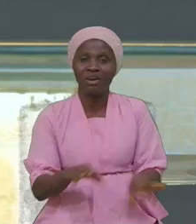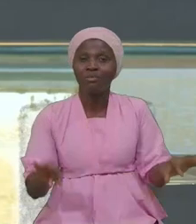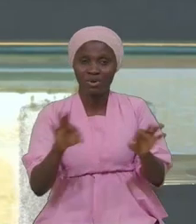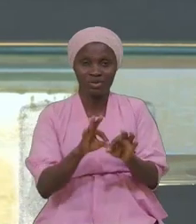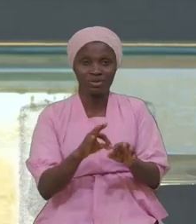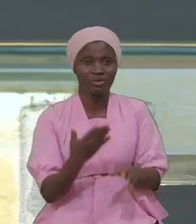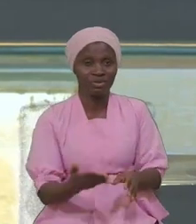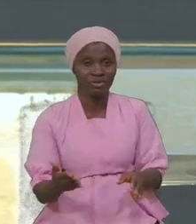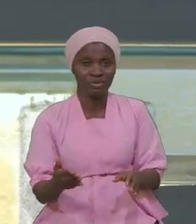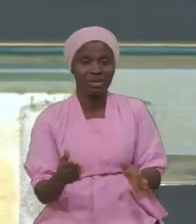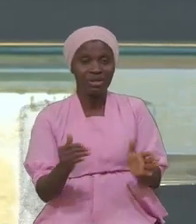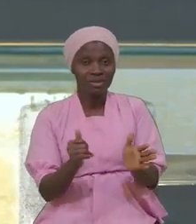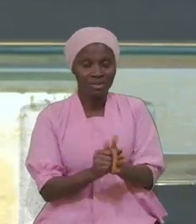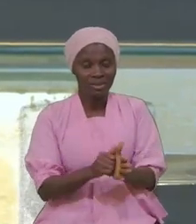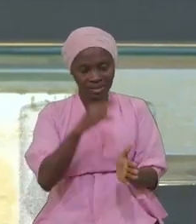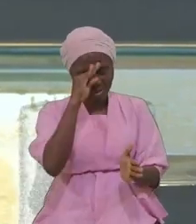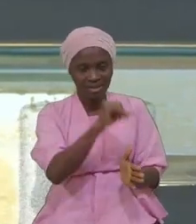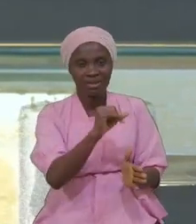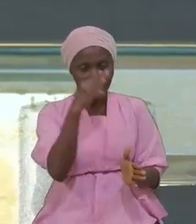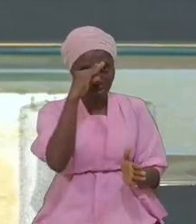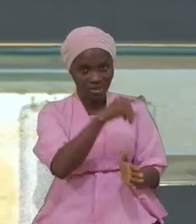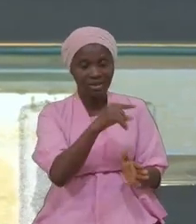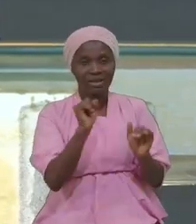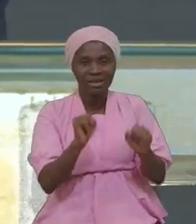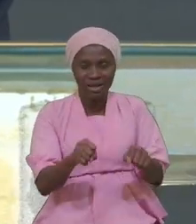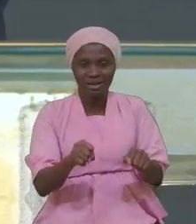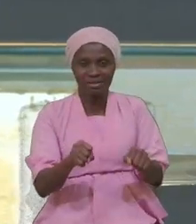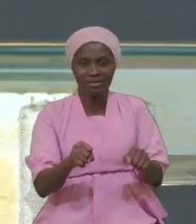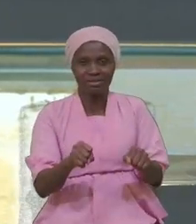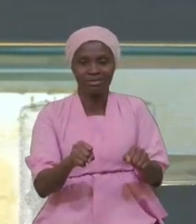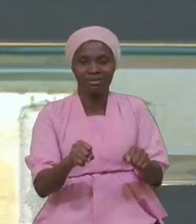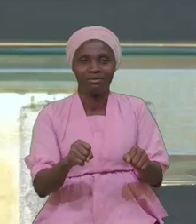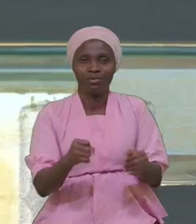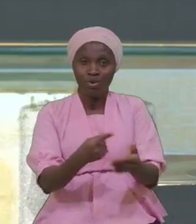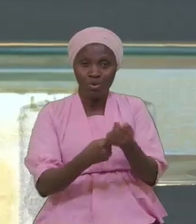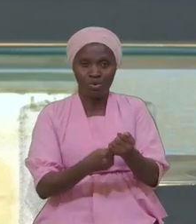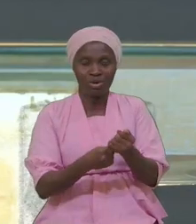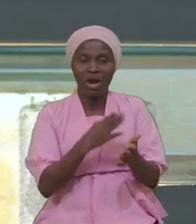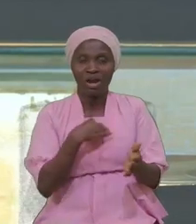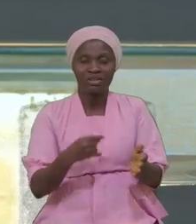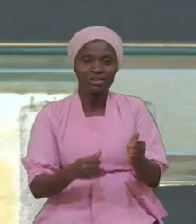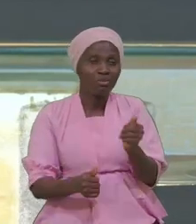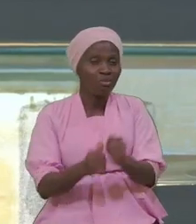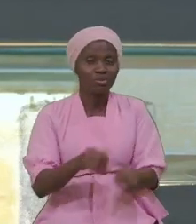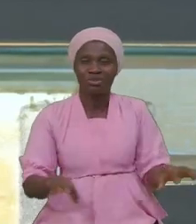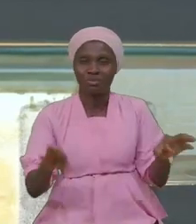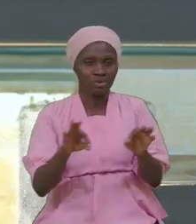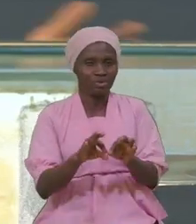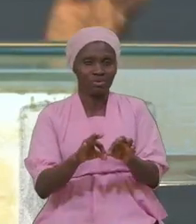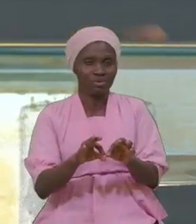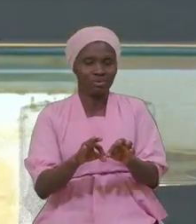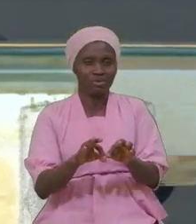que le bien le plus précieux qu'il est et la plus précieuse promesse